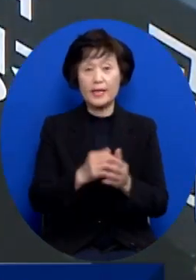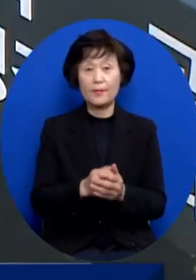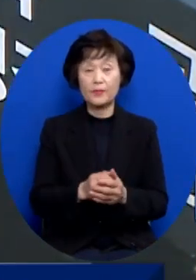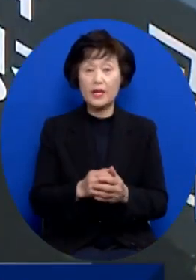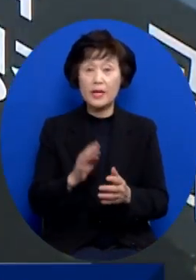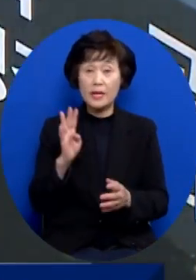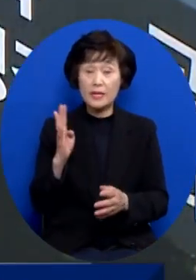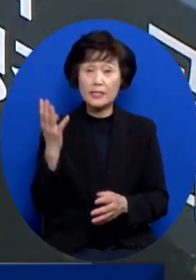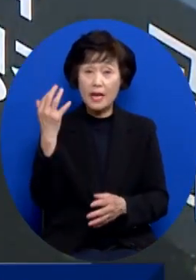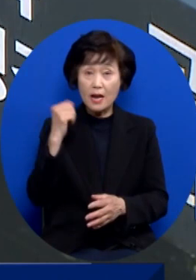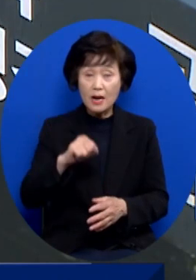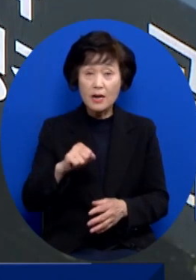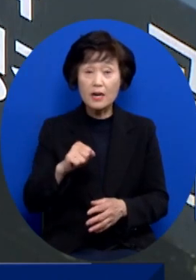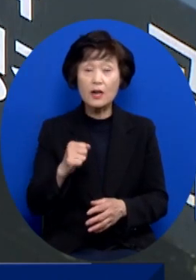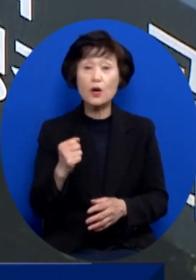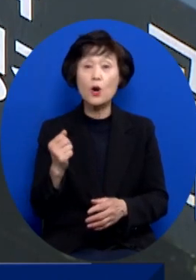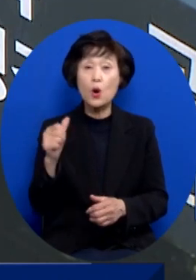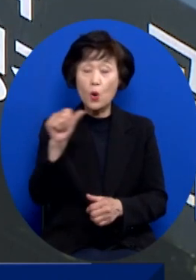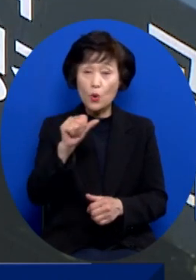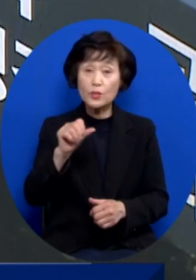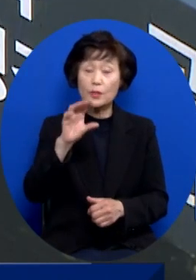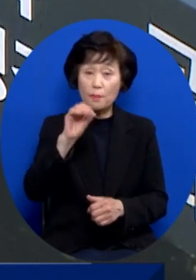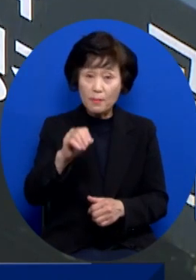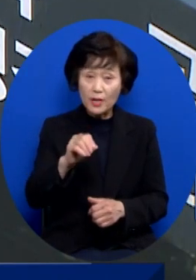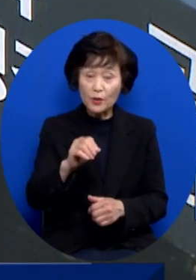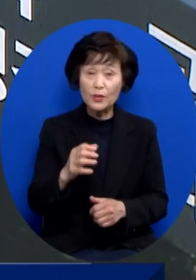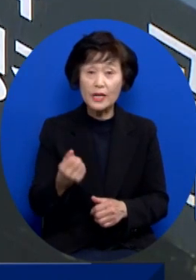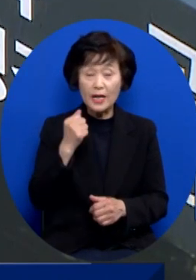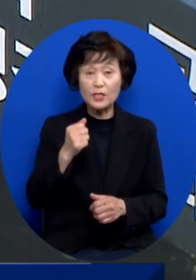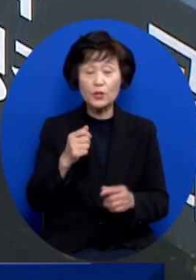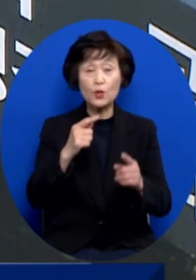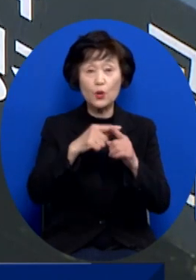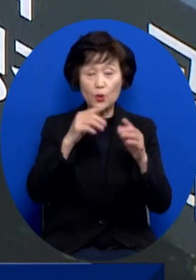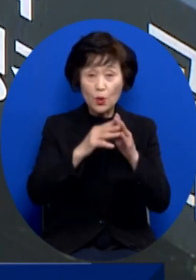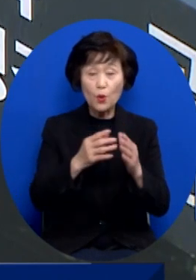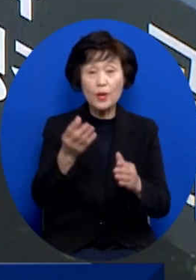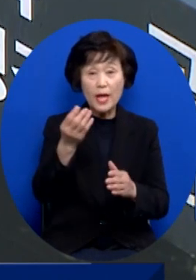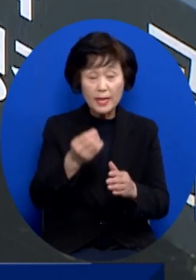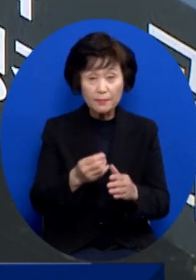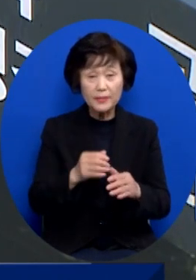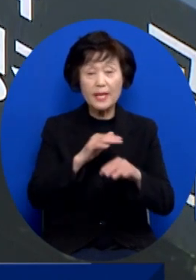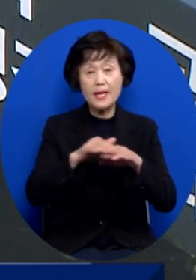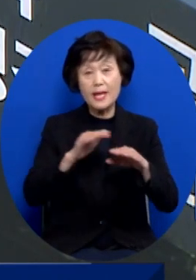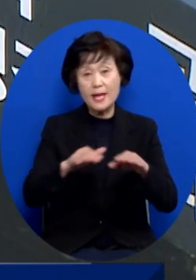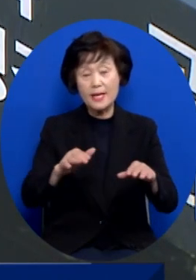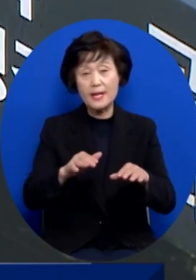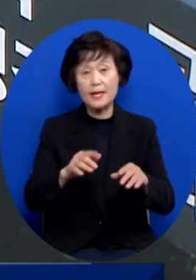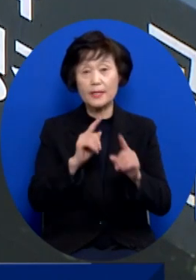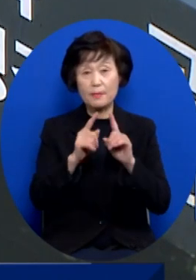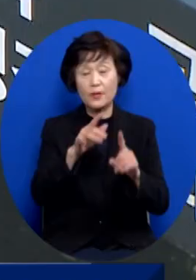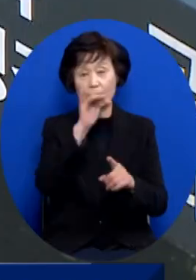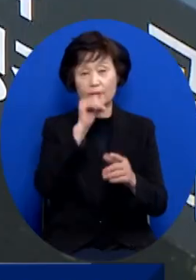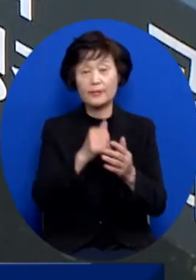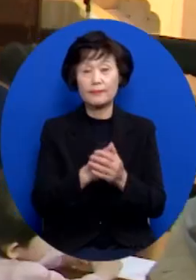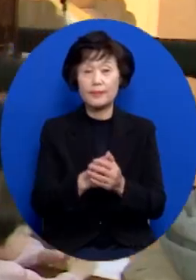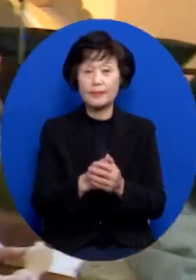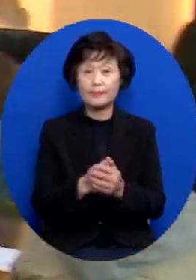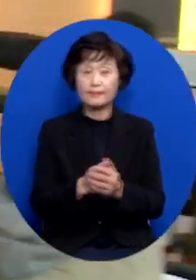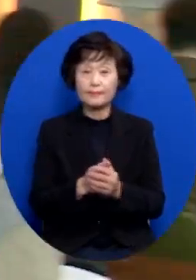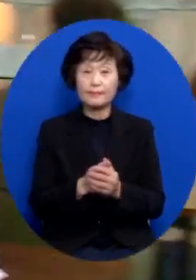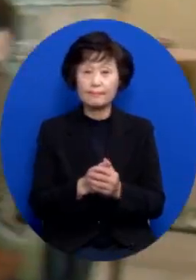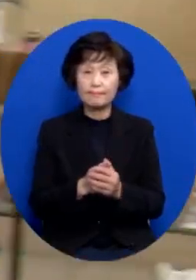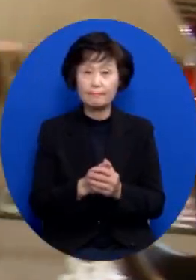총 4억 5천만원의 예산을 마련해 교회 건물 임대료 등을 해결하겠다는 방침인데요 홍정희 기자가 취재했습니다